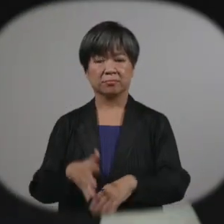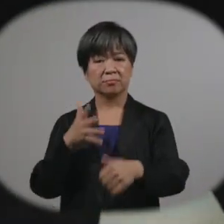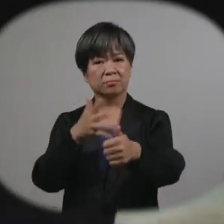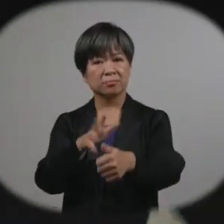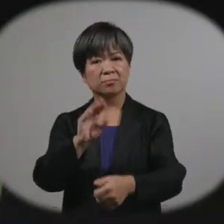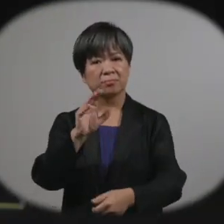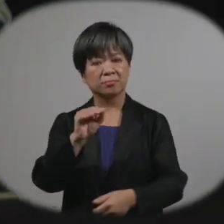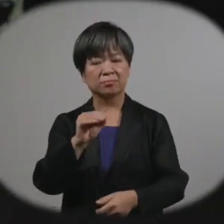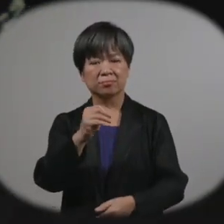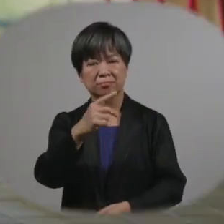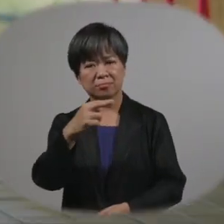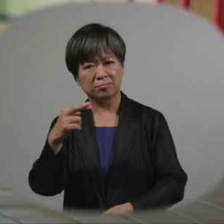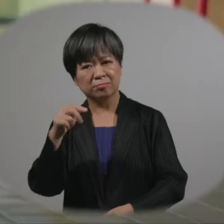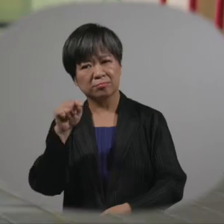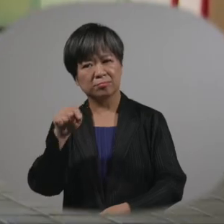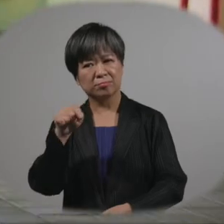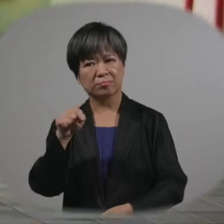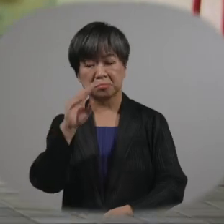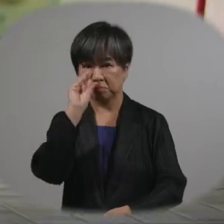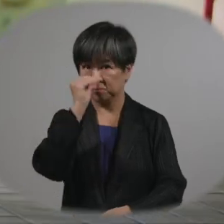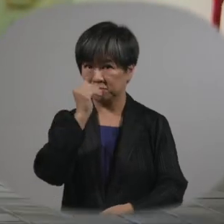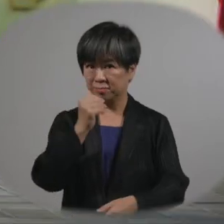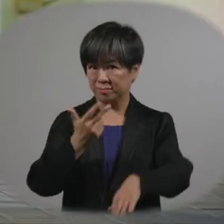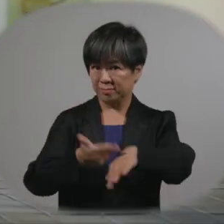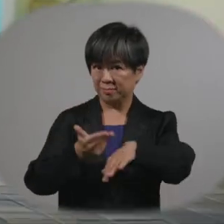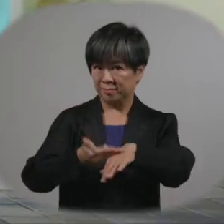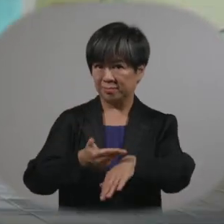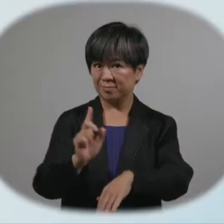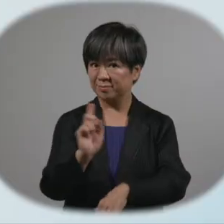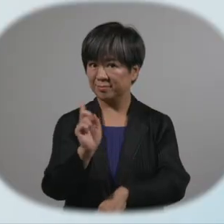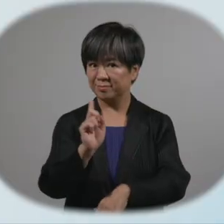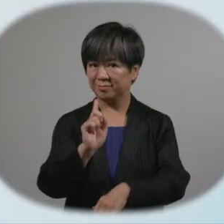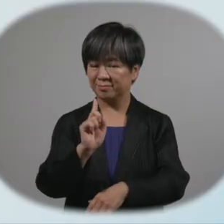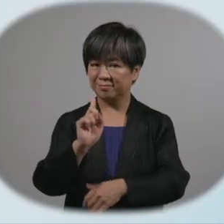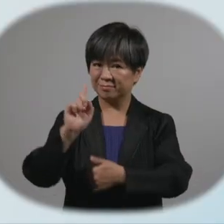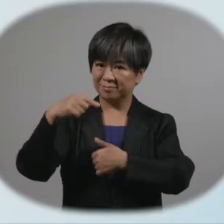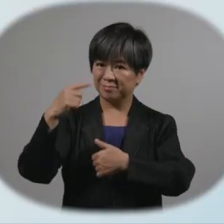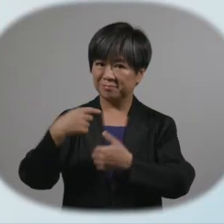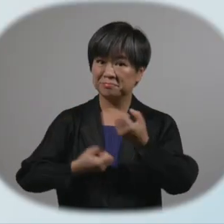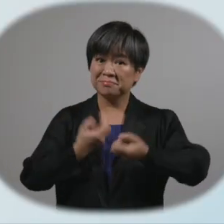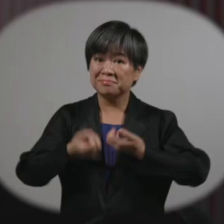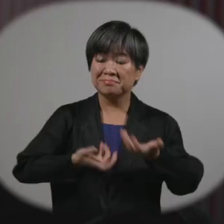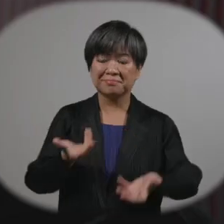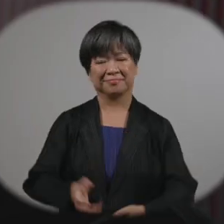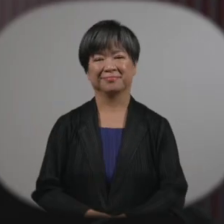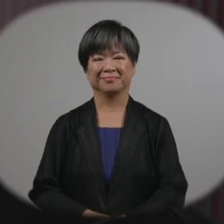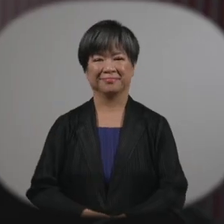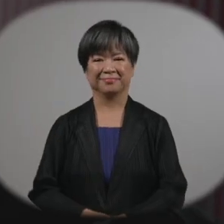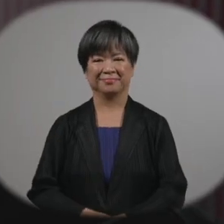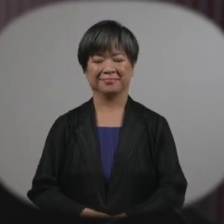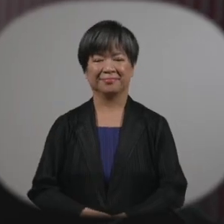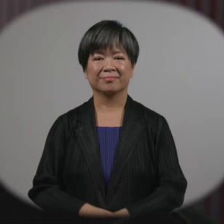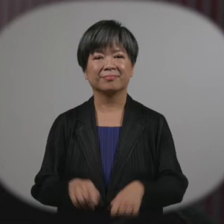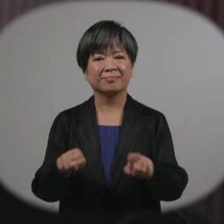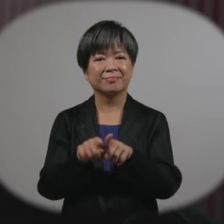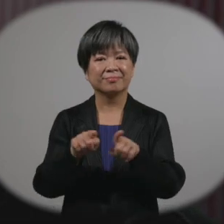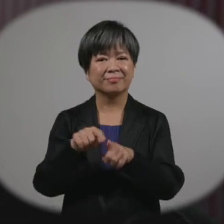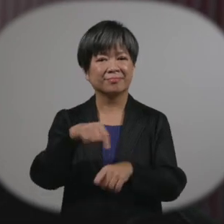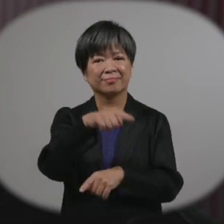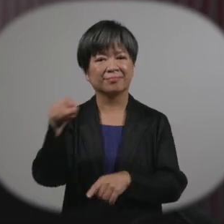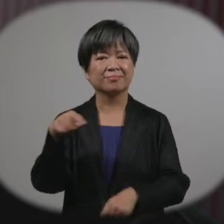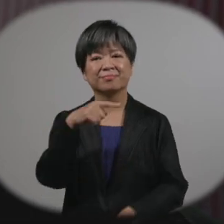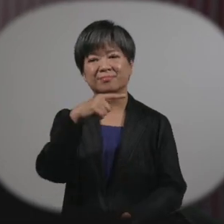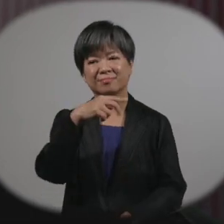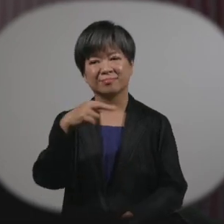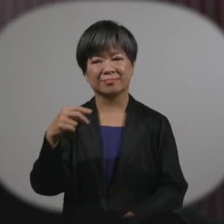没有在游泳方面有特别的小技巧可以跟我们分享一下吗？ 一般人比较常游的